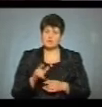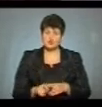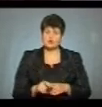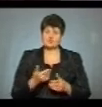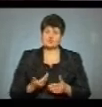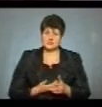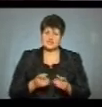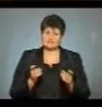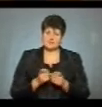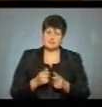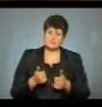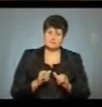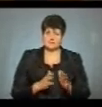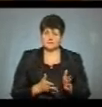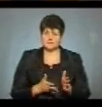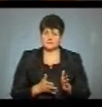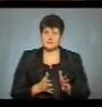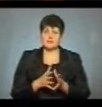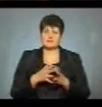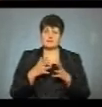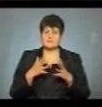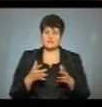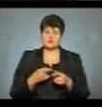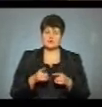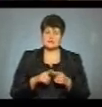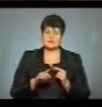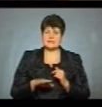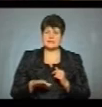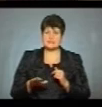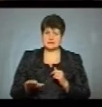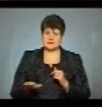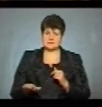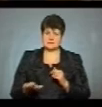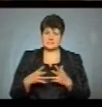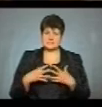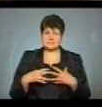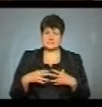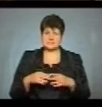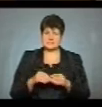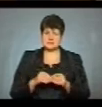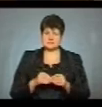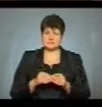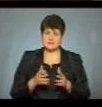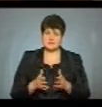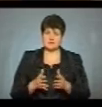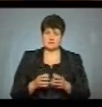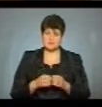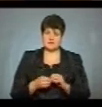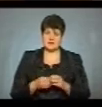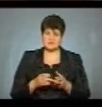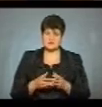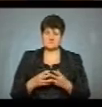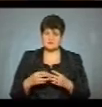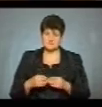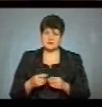і чи це добре, чи це погано. Здебільшого це діти з сімей складних життєвих обставин, тут якісь є певні труднощі в сім'ї, тому